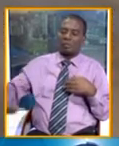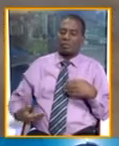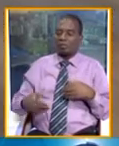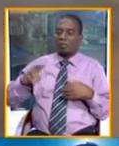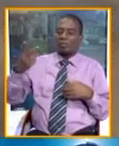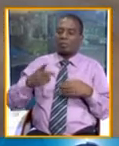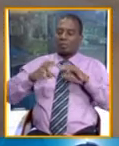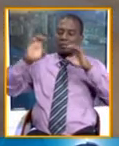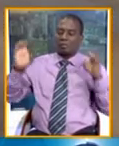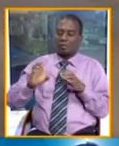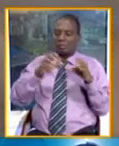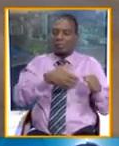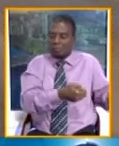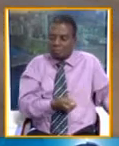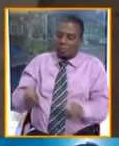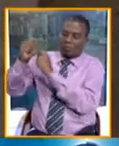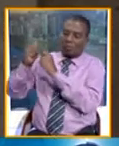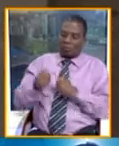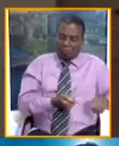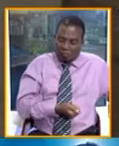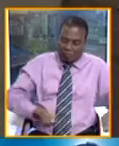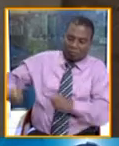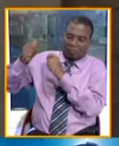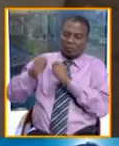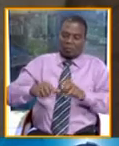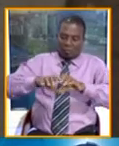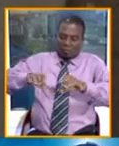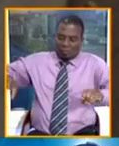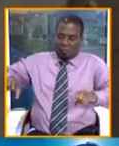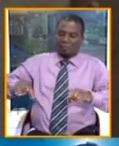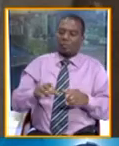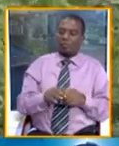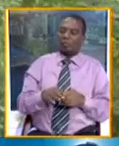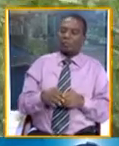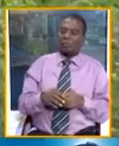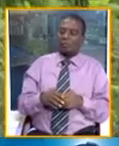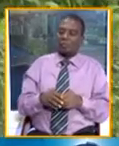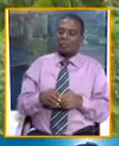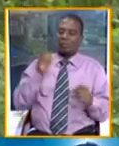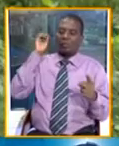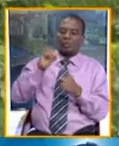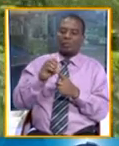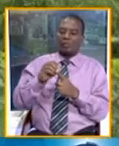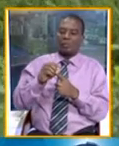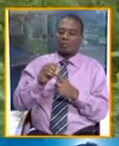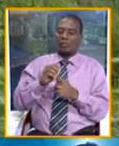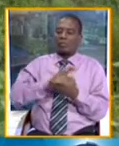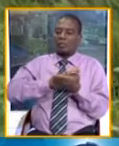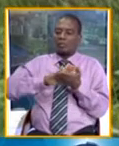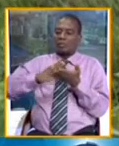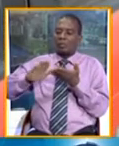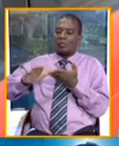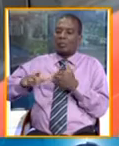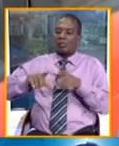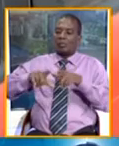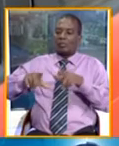curage des caniveaux lancée par l'Age Route, l'agence de gestion des routes. Objectif, assainir le cadre de vie